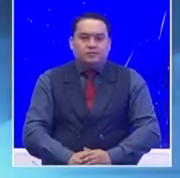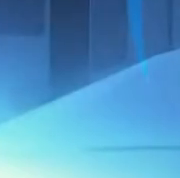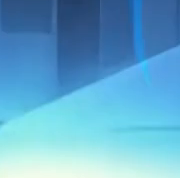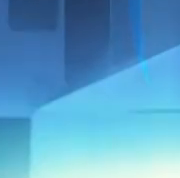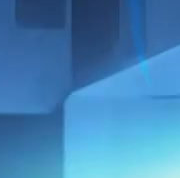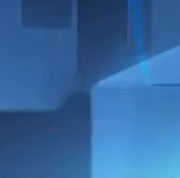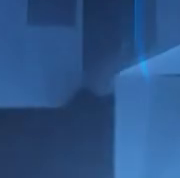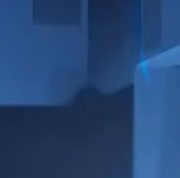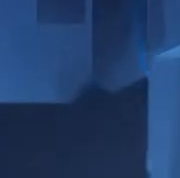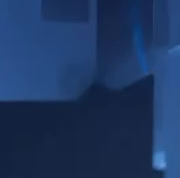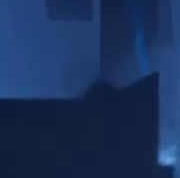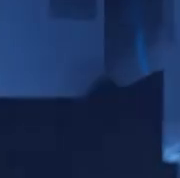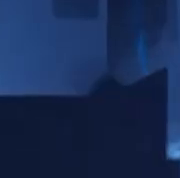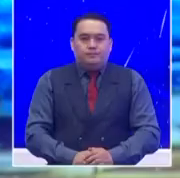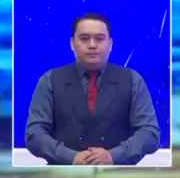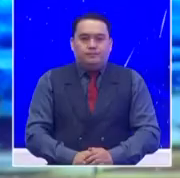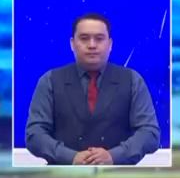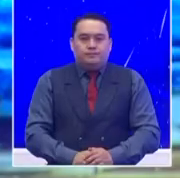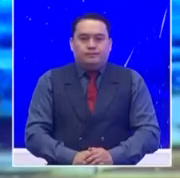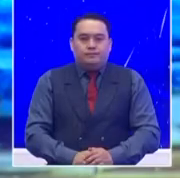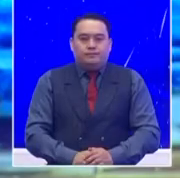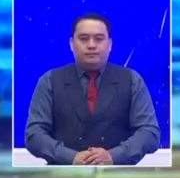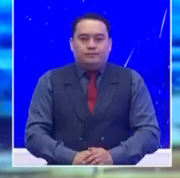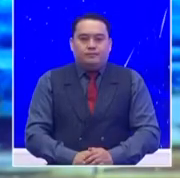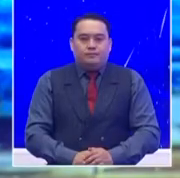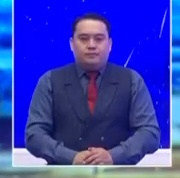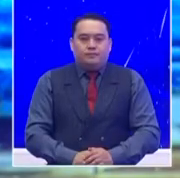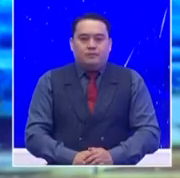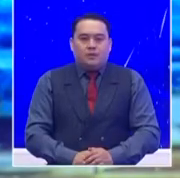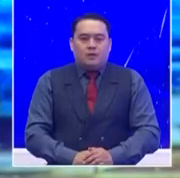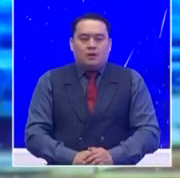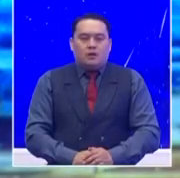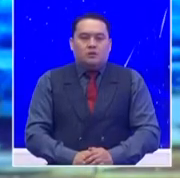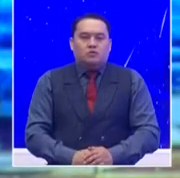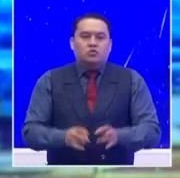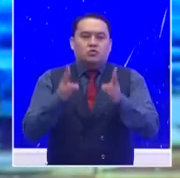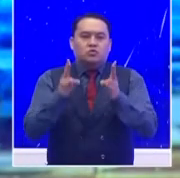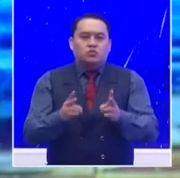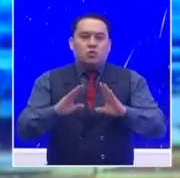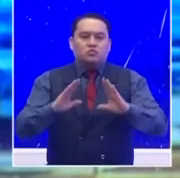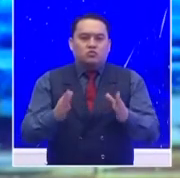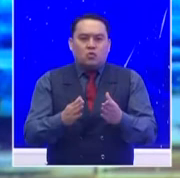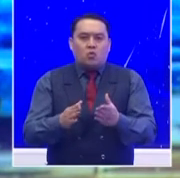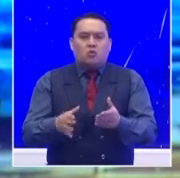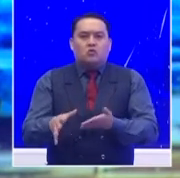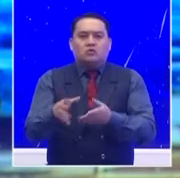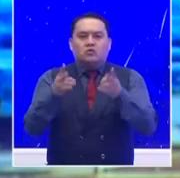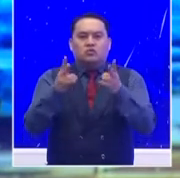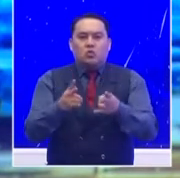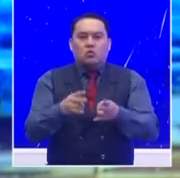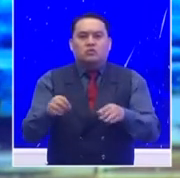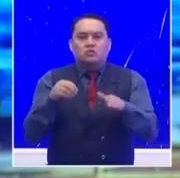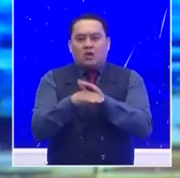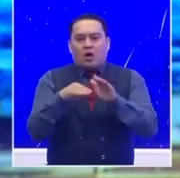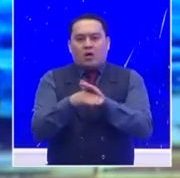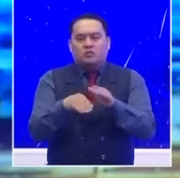телеканал жить су заслуженная награда в момент трагических событий и при ликвидации последствий взрывов на складе